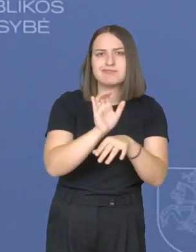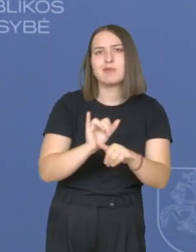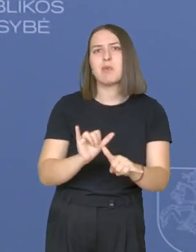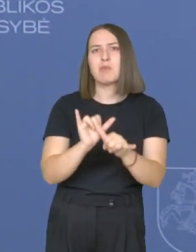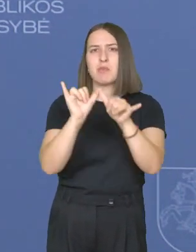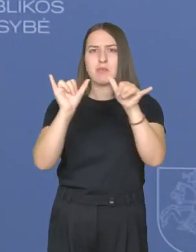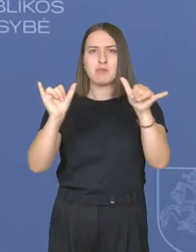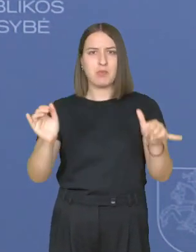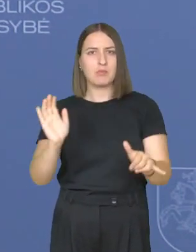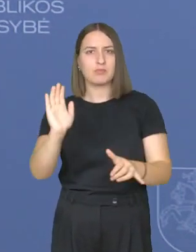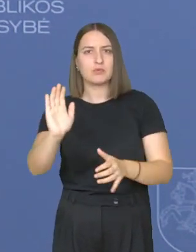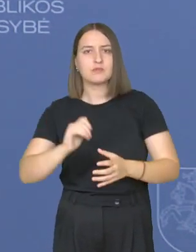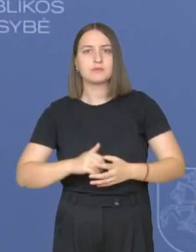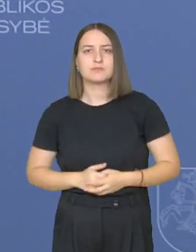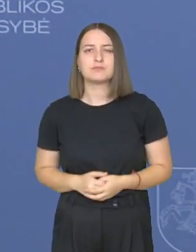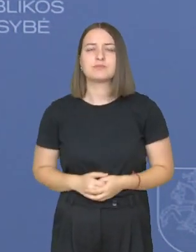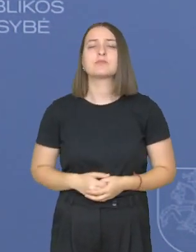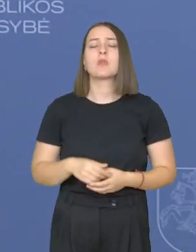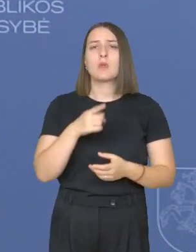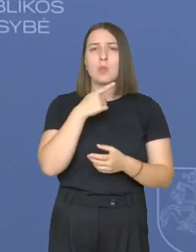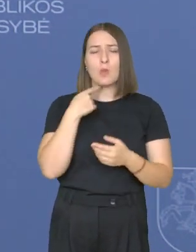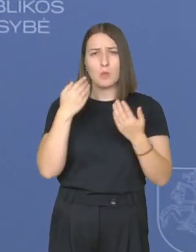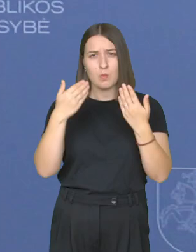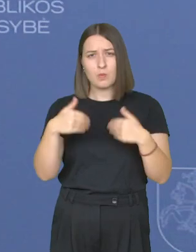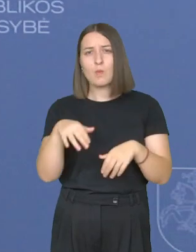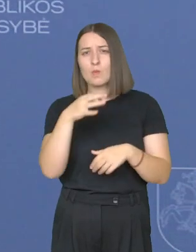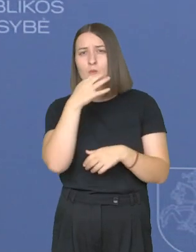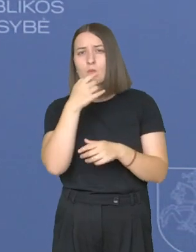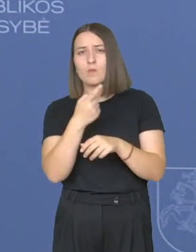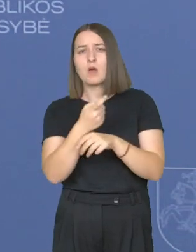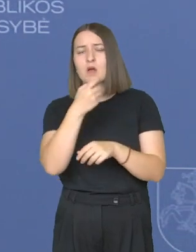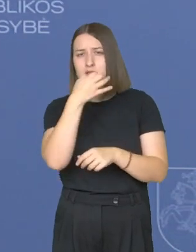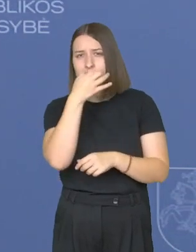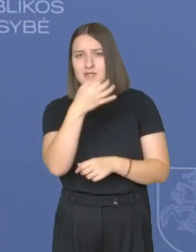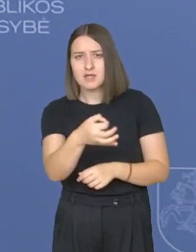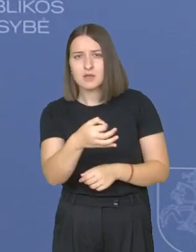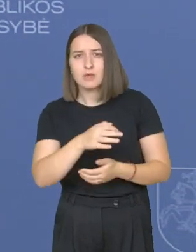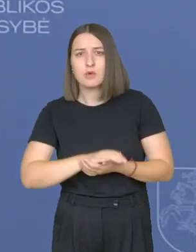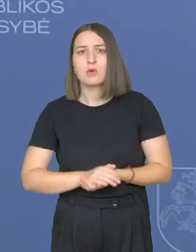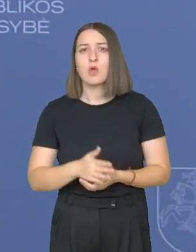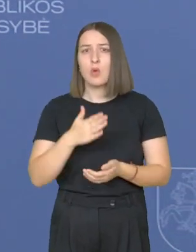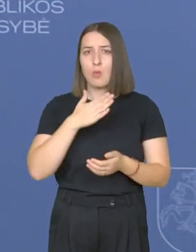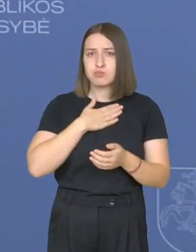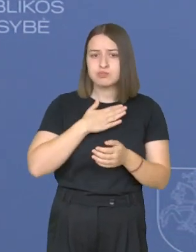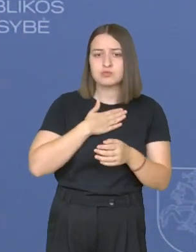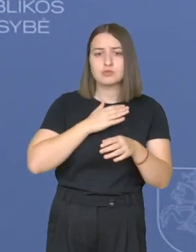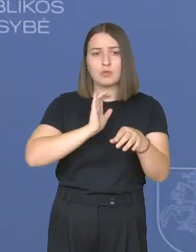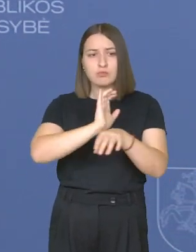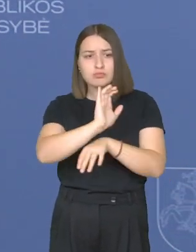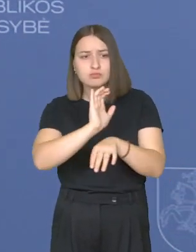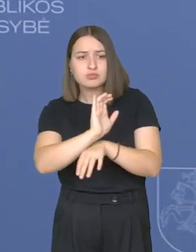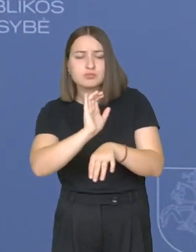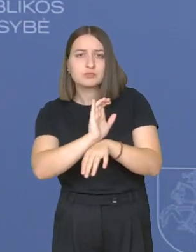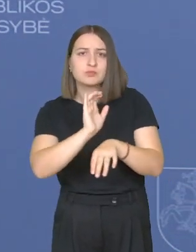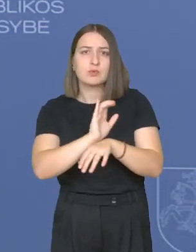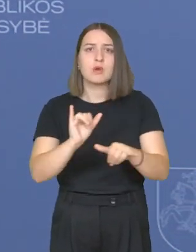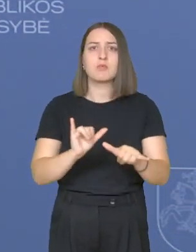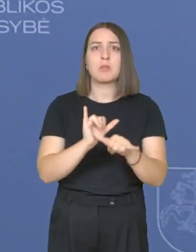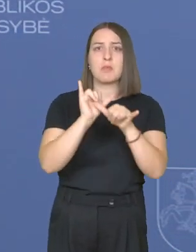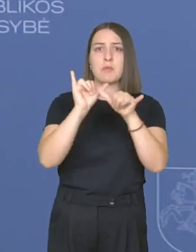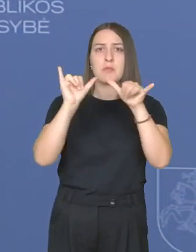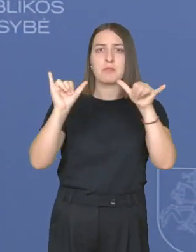lietuvoje jog šalia mūsų a išlaidų gynybai didinimo šalia mūsų karinių pajėgumų